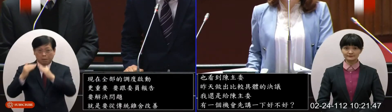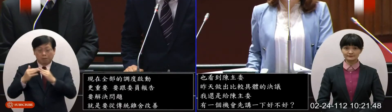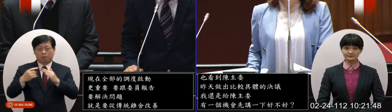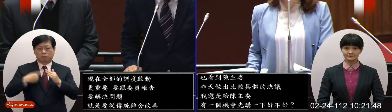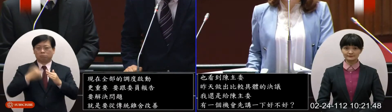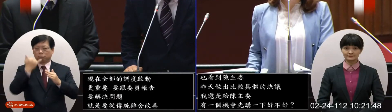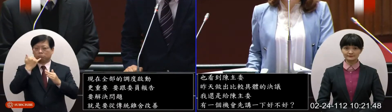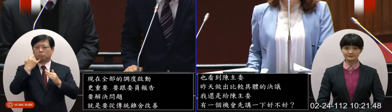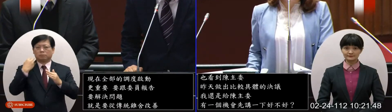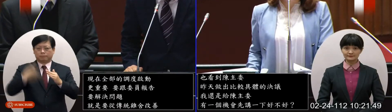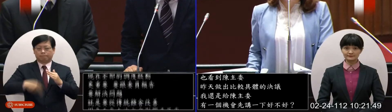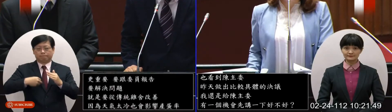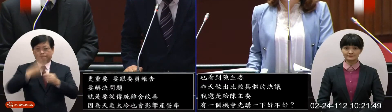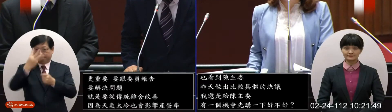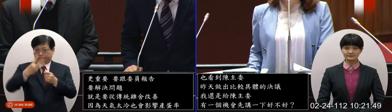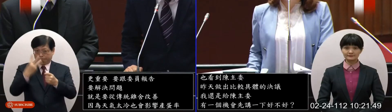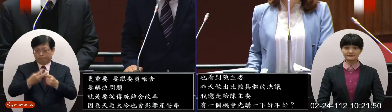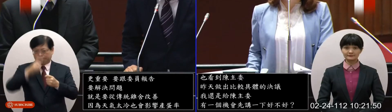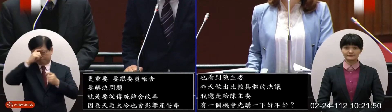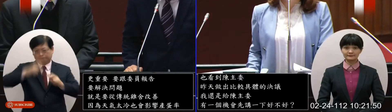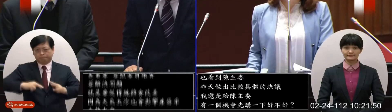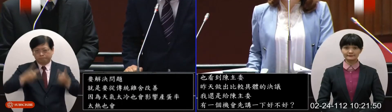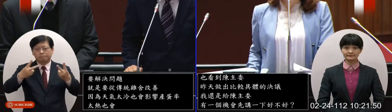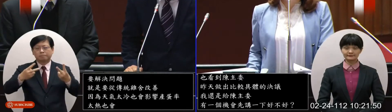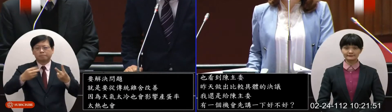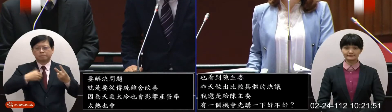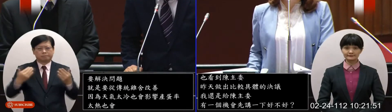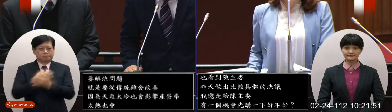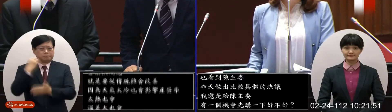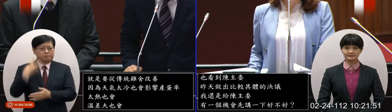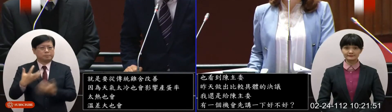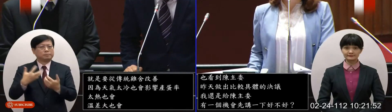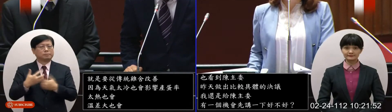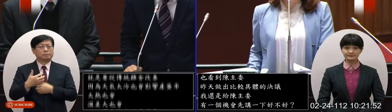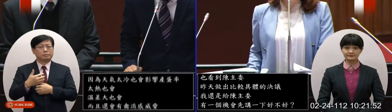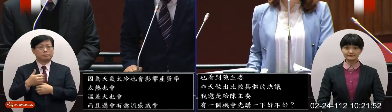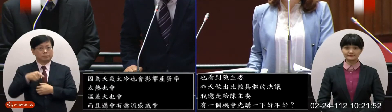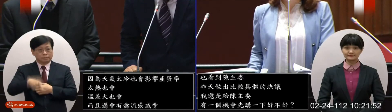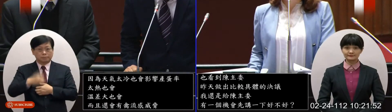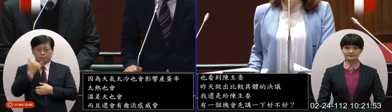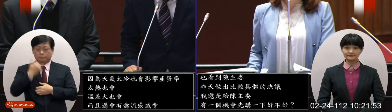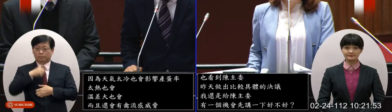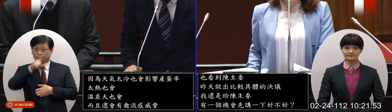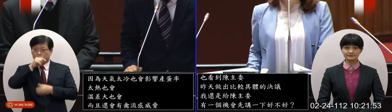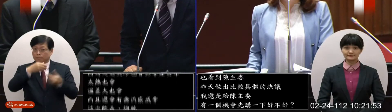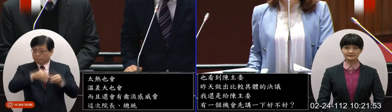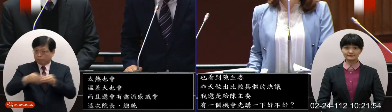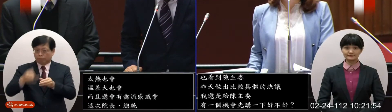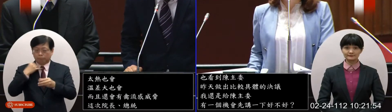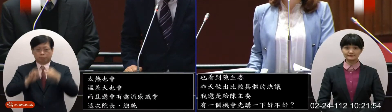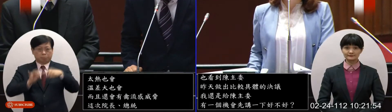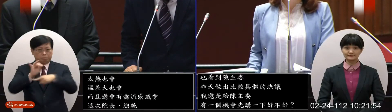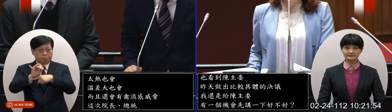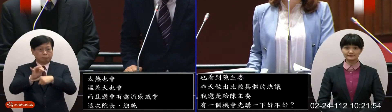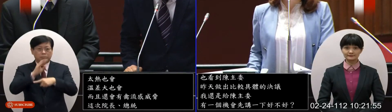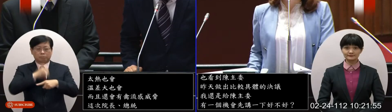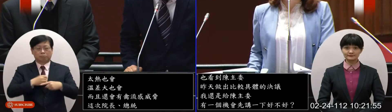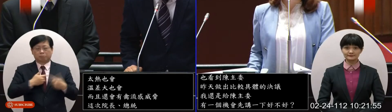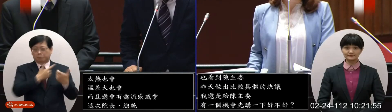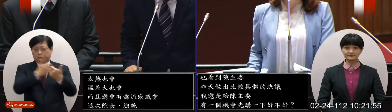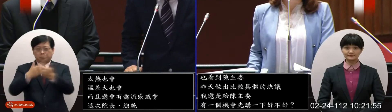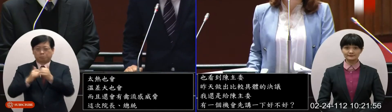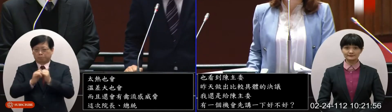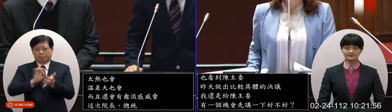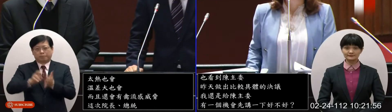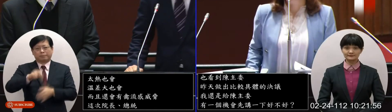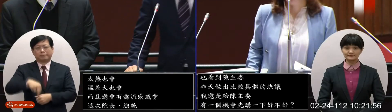会来全力的在3年，那希望农民可以来更新设备，这样的话我们的鸡蛋就可以100%供应给